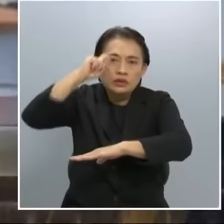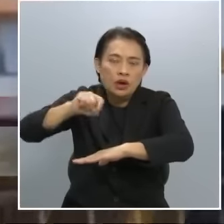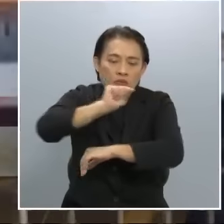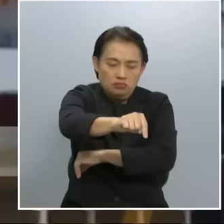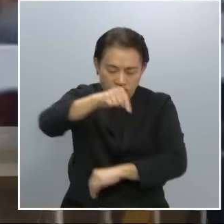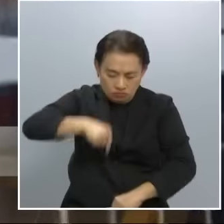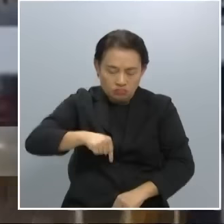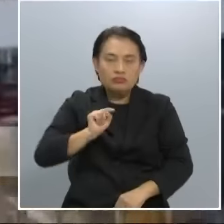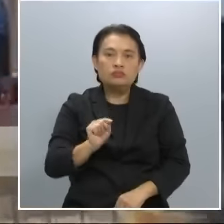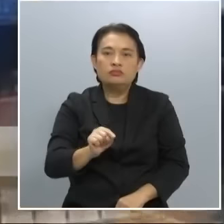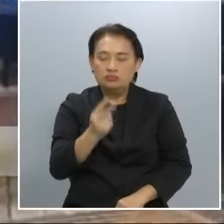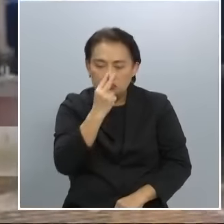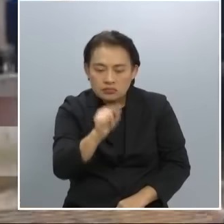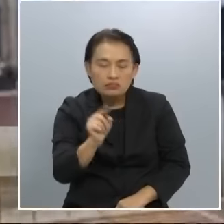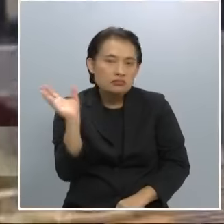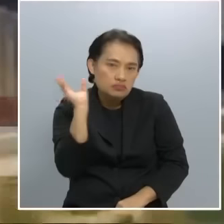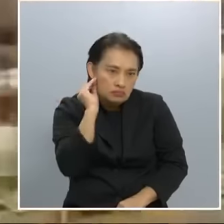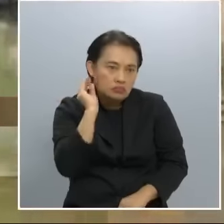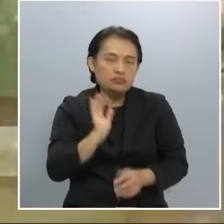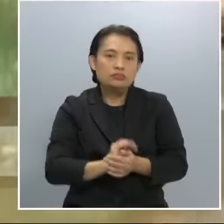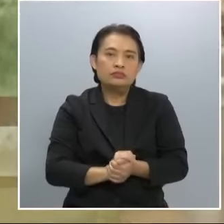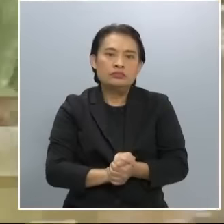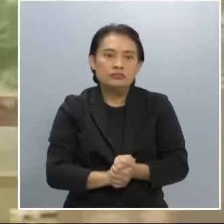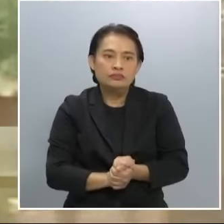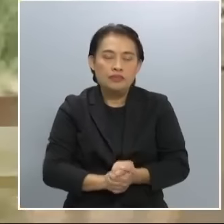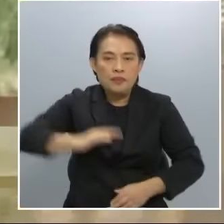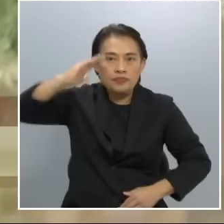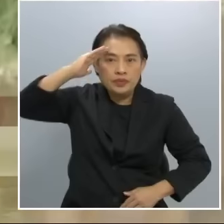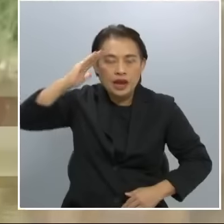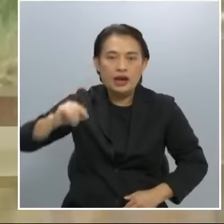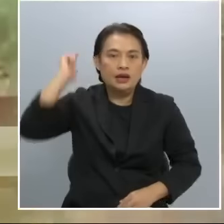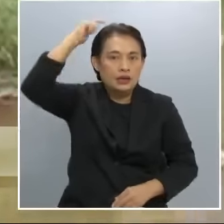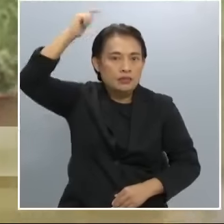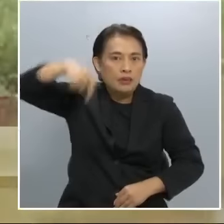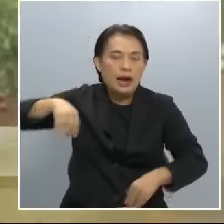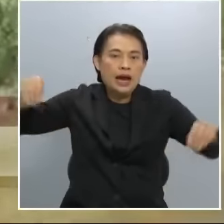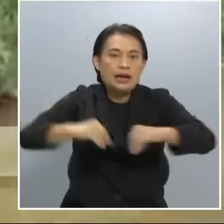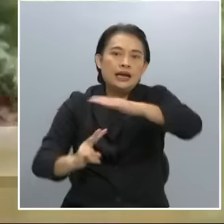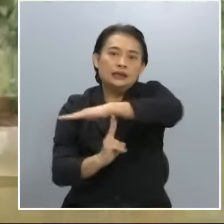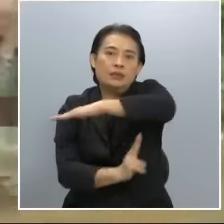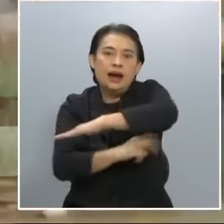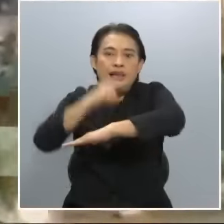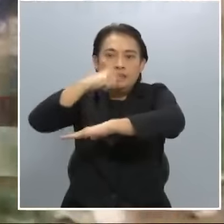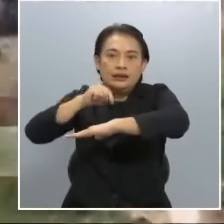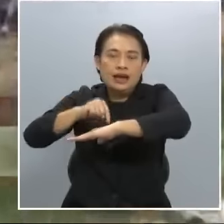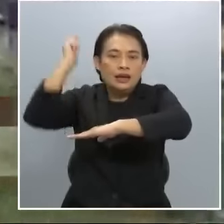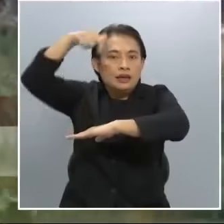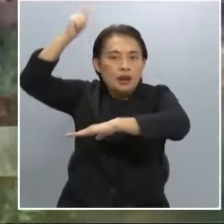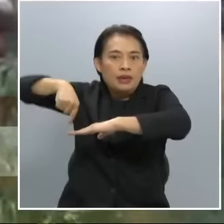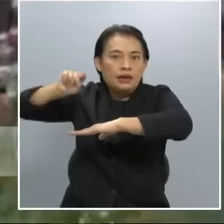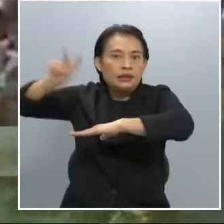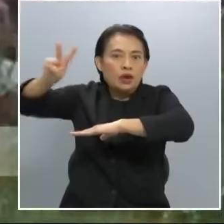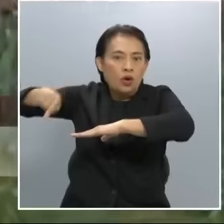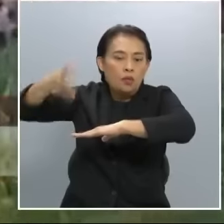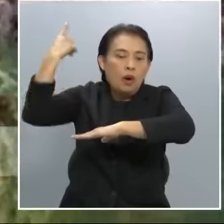ราวดีรายงานว่ากองทัพเมียนมา ได้ทำการโจมตีทางอากาศใกล้กับสะพานมิตรภาพไทยเมียนมาแห่งที่2ตลอดทั้งเมื่อว